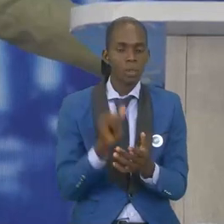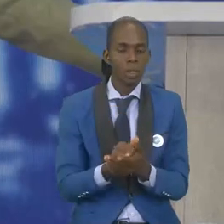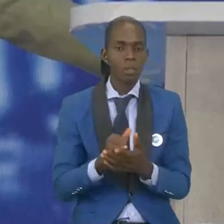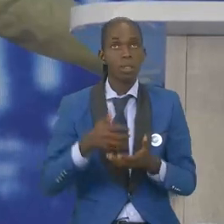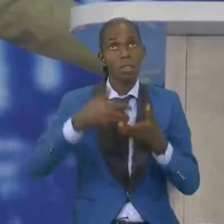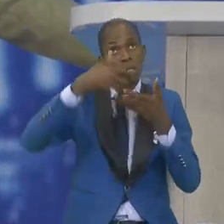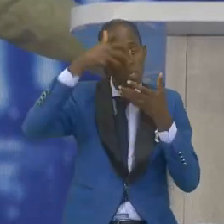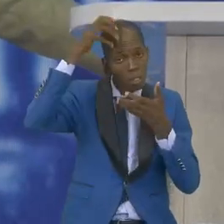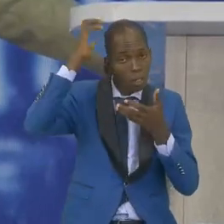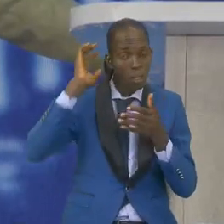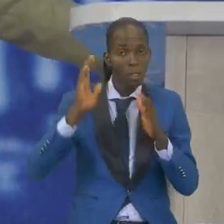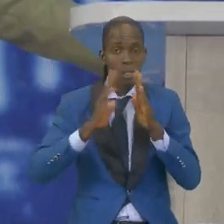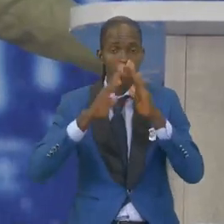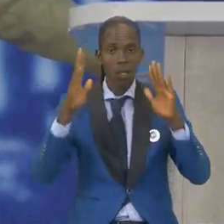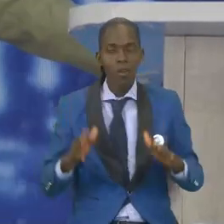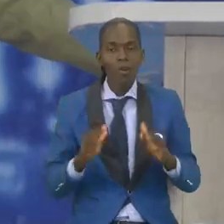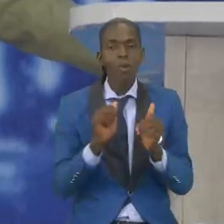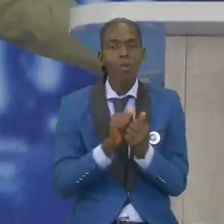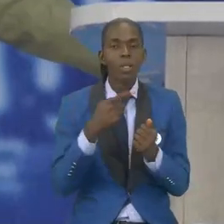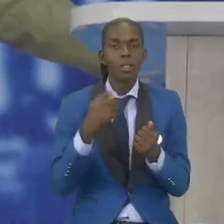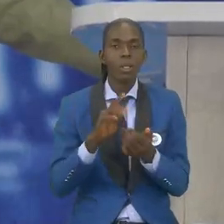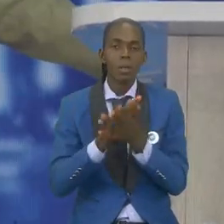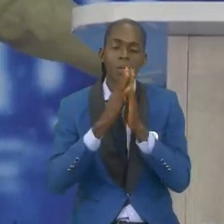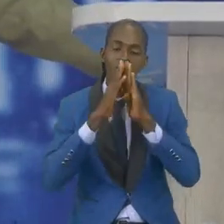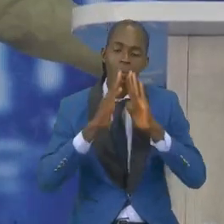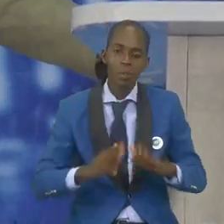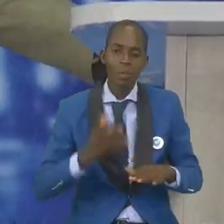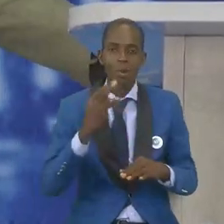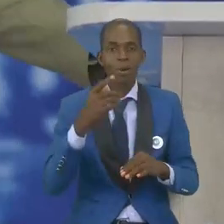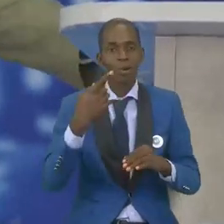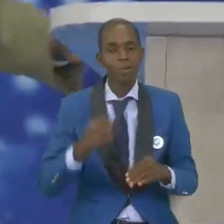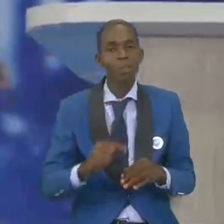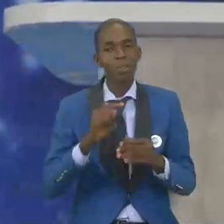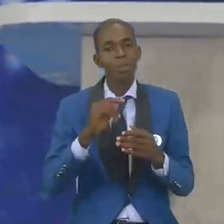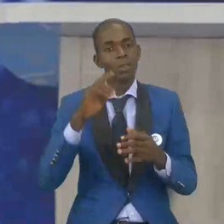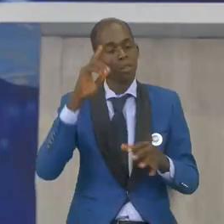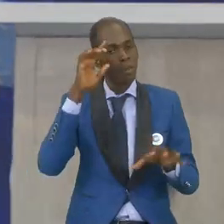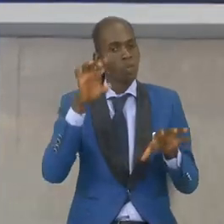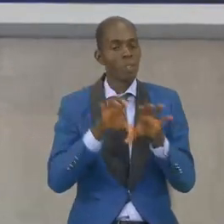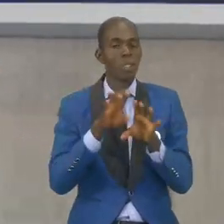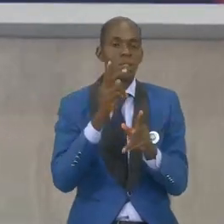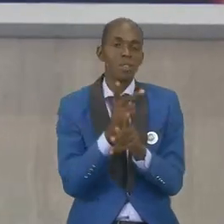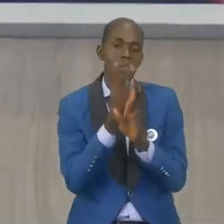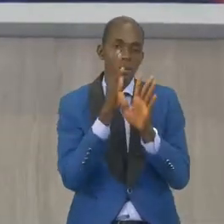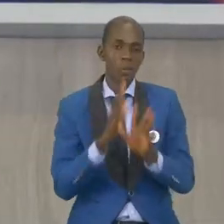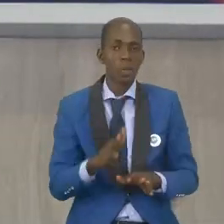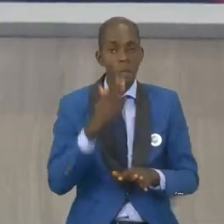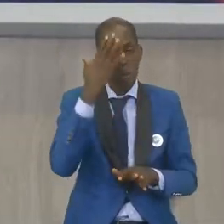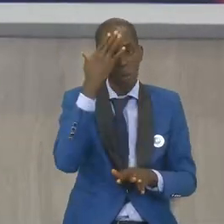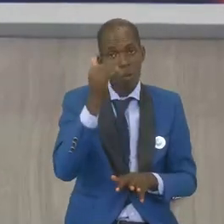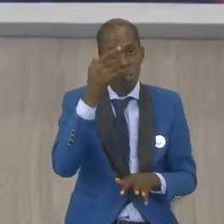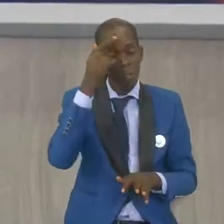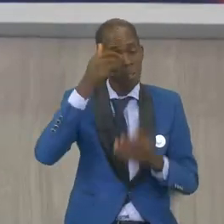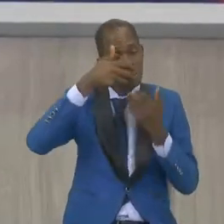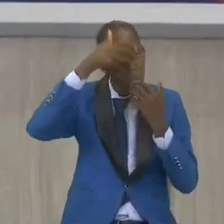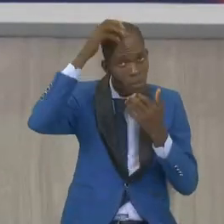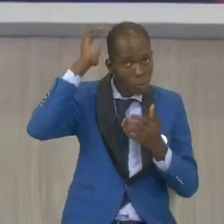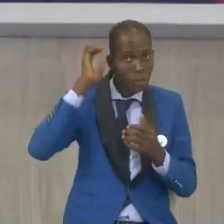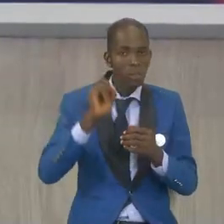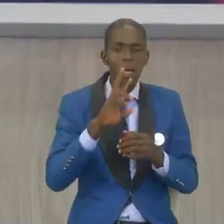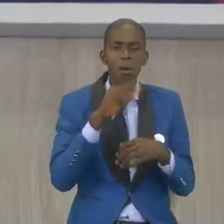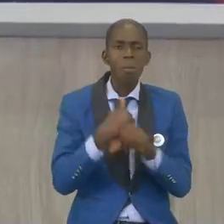Daniel pouvait descendre dans cette fosse aux lions avec la paix de l'alliance, de celui